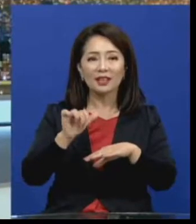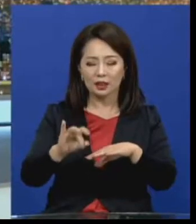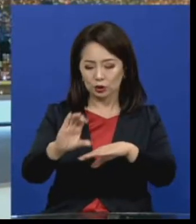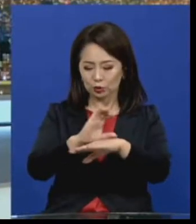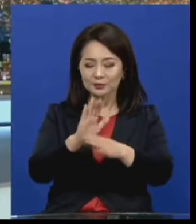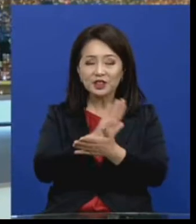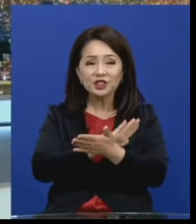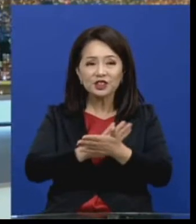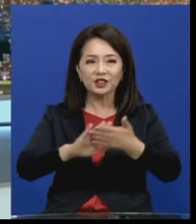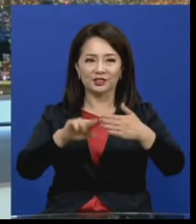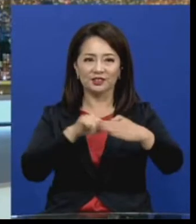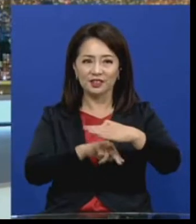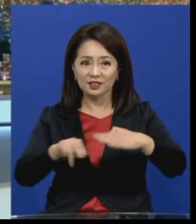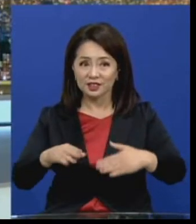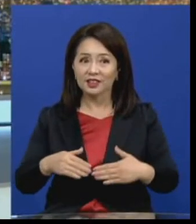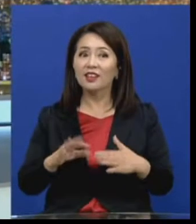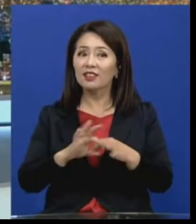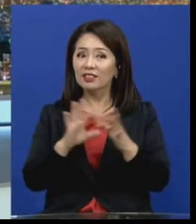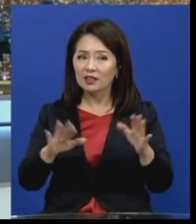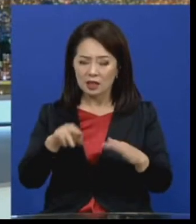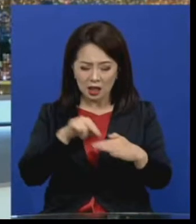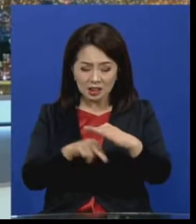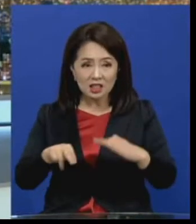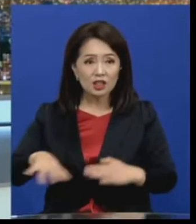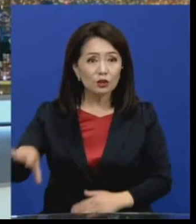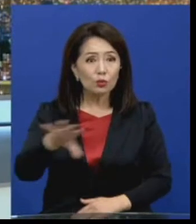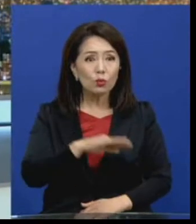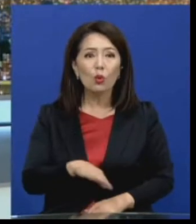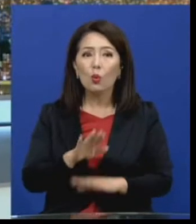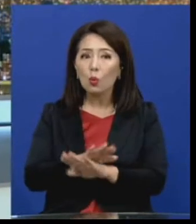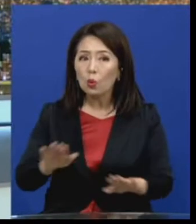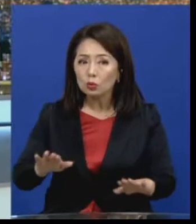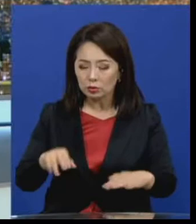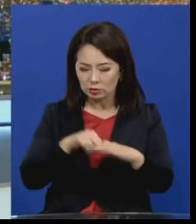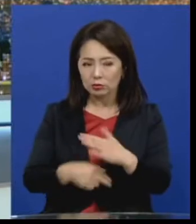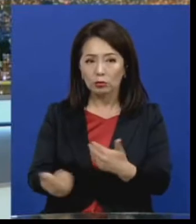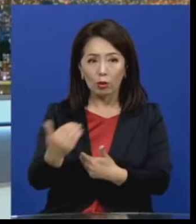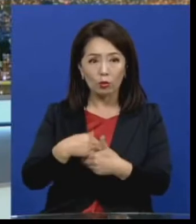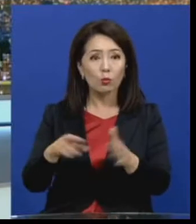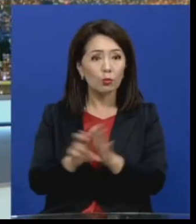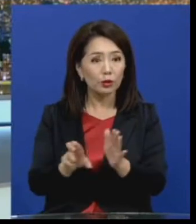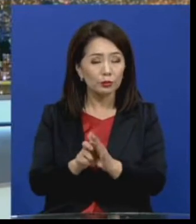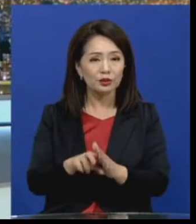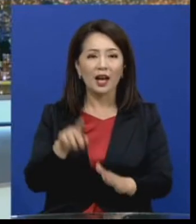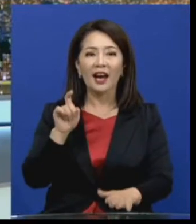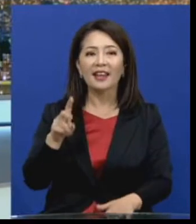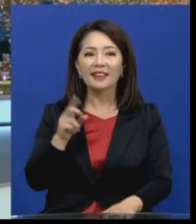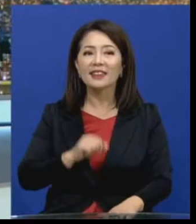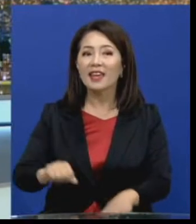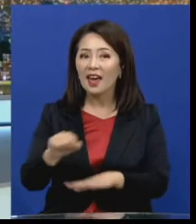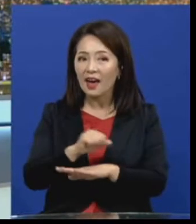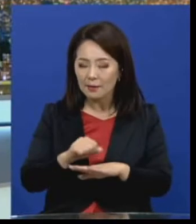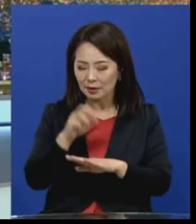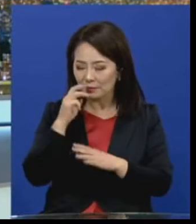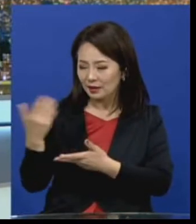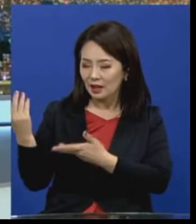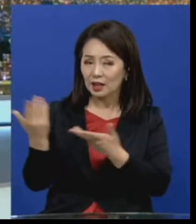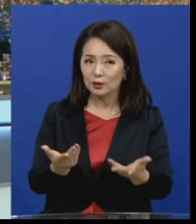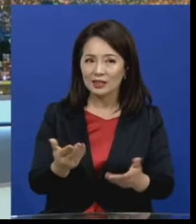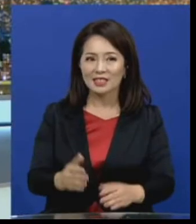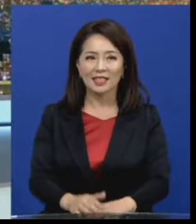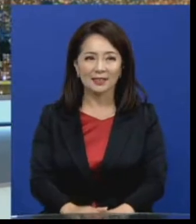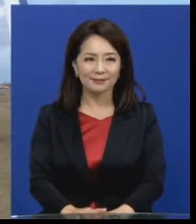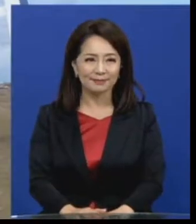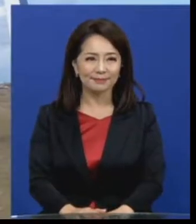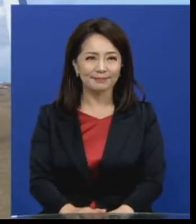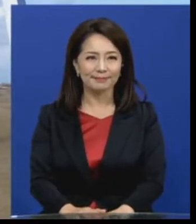өргөтгөл ашиглалтад орсон байна. Ингэснээр цэцэрлэгийн насны бүх хүүхдэд цэцэрлэг тамруулах боломжтой болжээ. Хинтэй аймгаас манай сурвалжлах хэсэг мэдээ ирүүллээ.